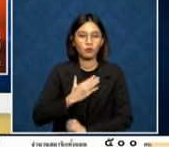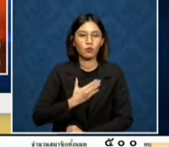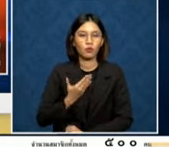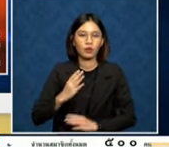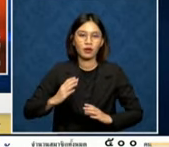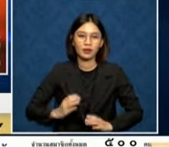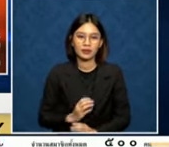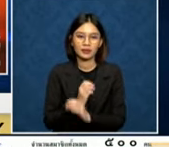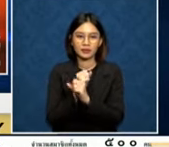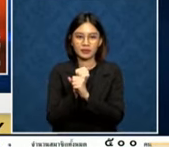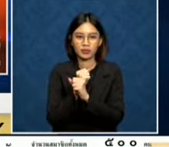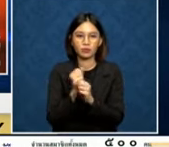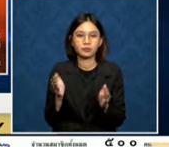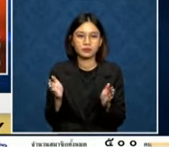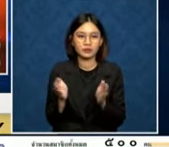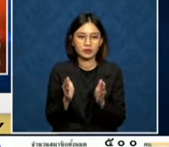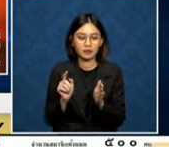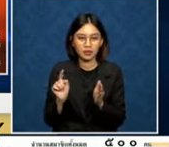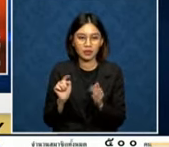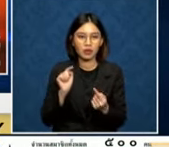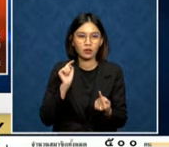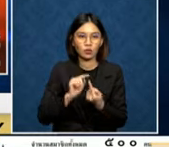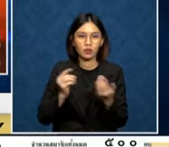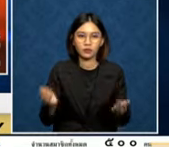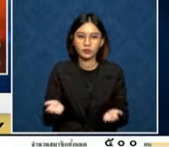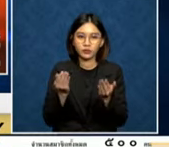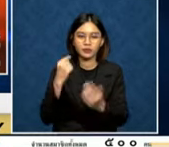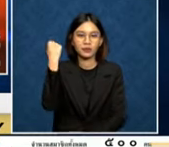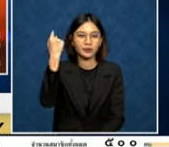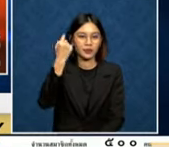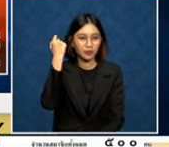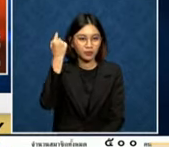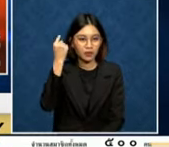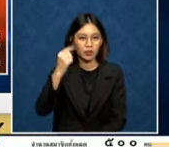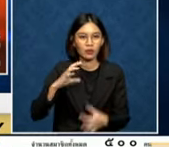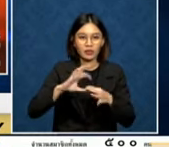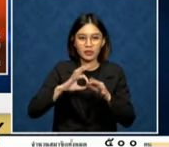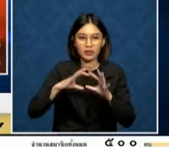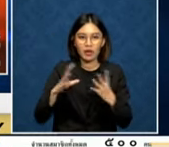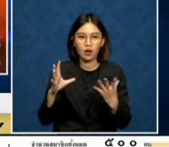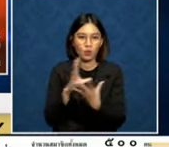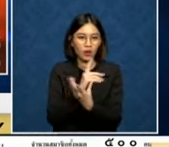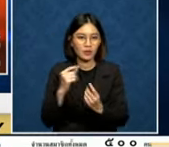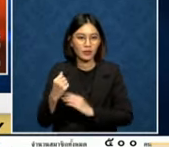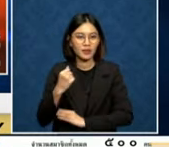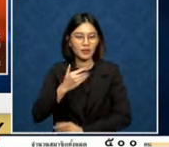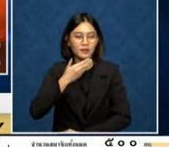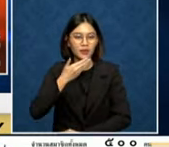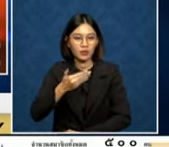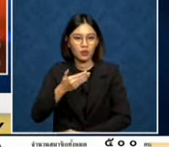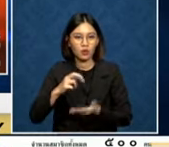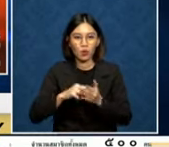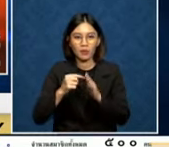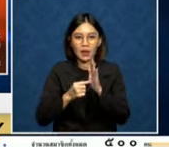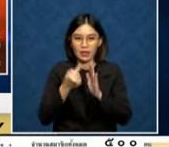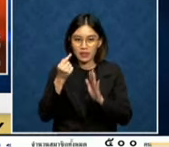สรุปสั้นๆครับว่าการส่งเสริมการท่องเที่ยวกีฬาวัฒนธรรมอย่างยั่งยืนเนี่ยนะครับเป็นกุชาสำคัญนะครับ